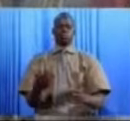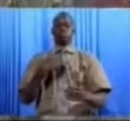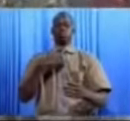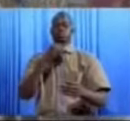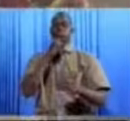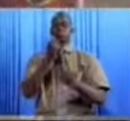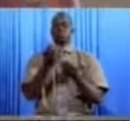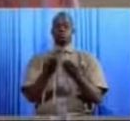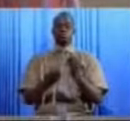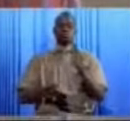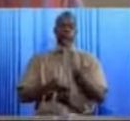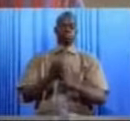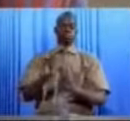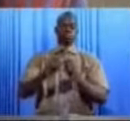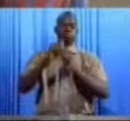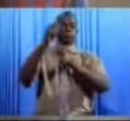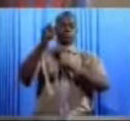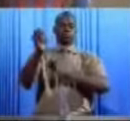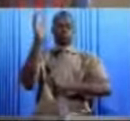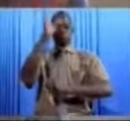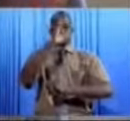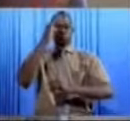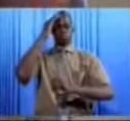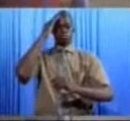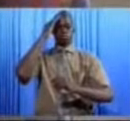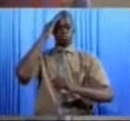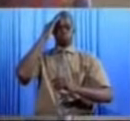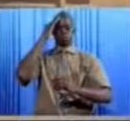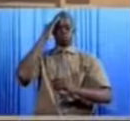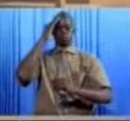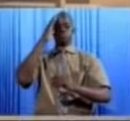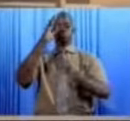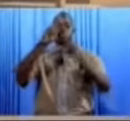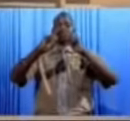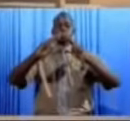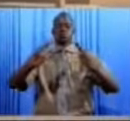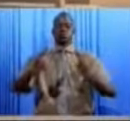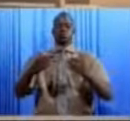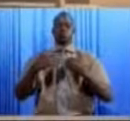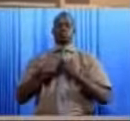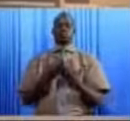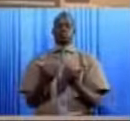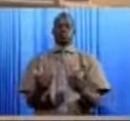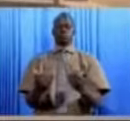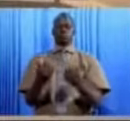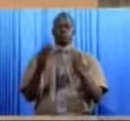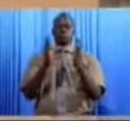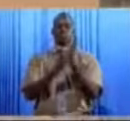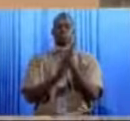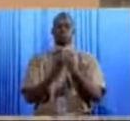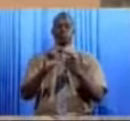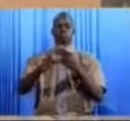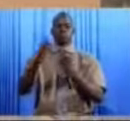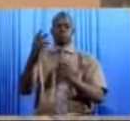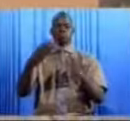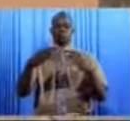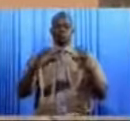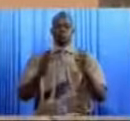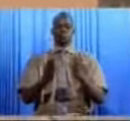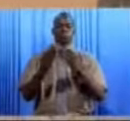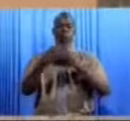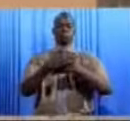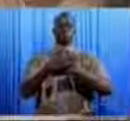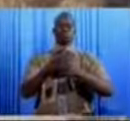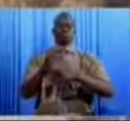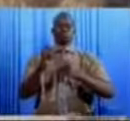parcourir de longues distances à la recherche du savoir le village dispose désormais d'une école à trois classes avec un bureau et de